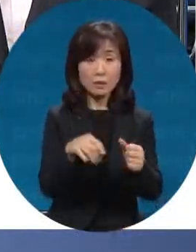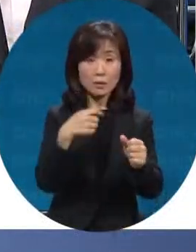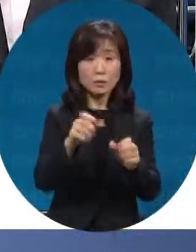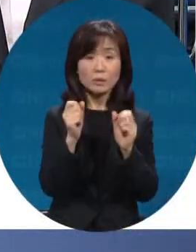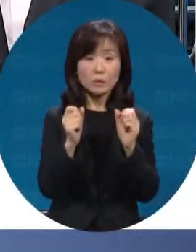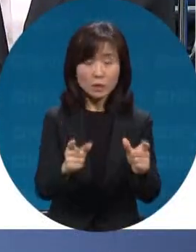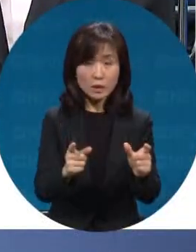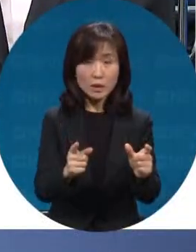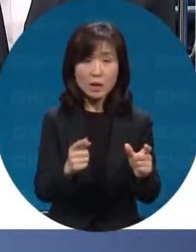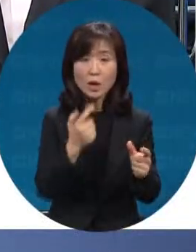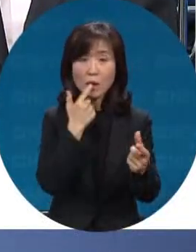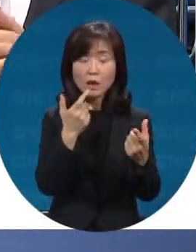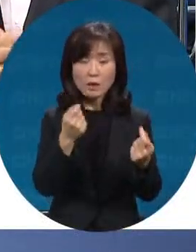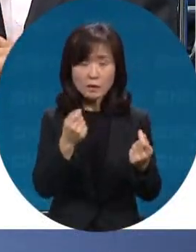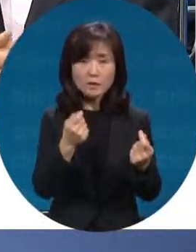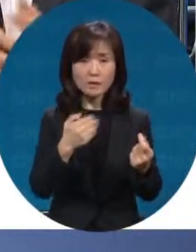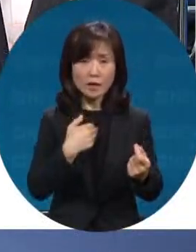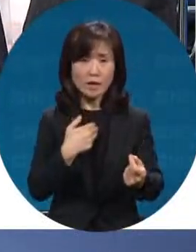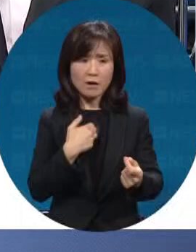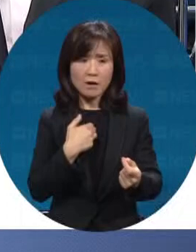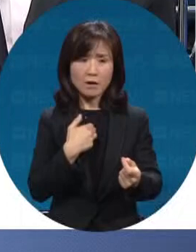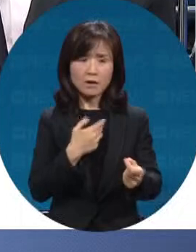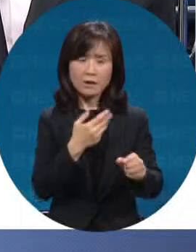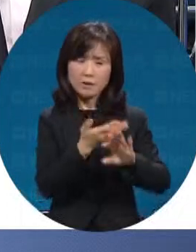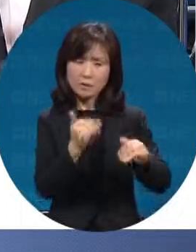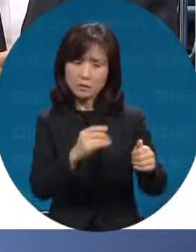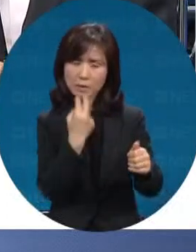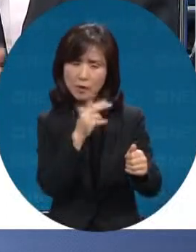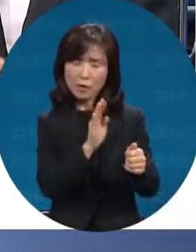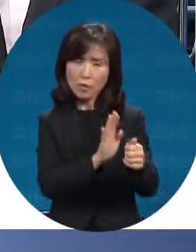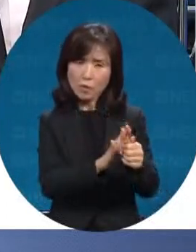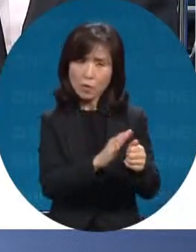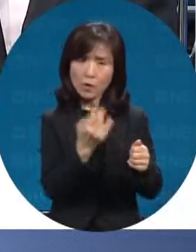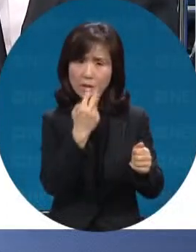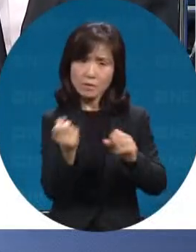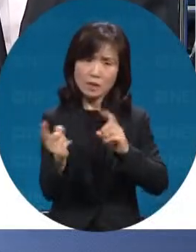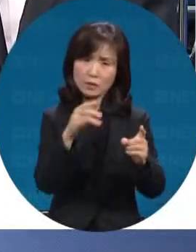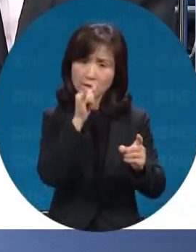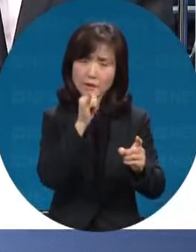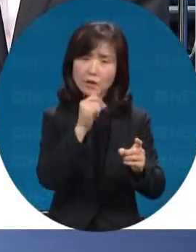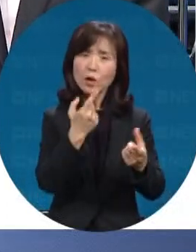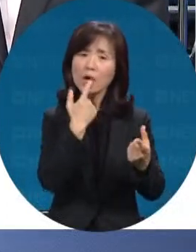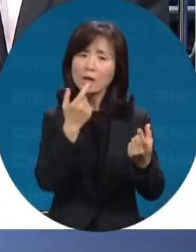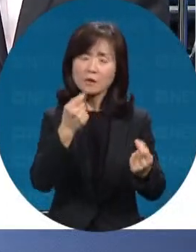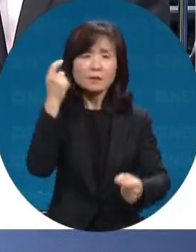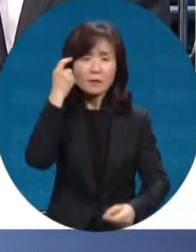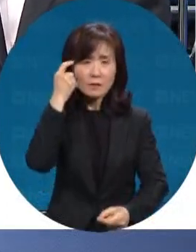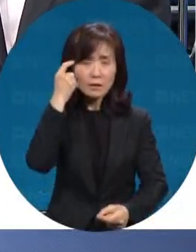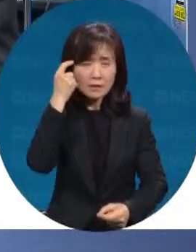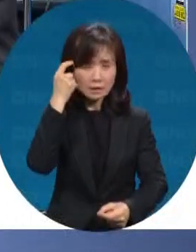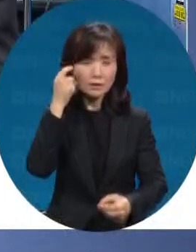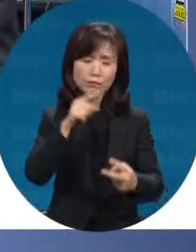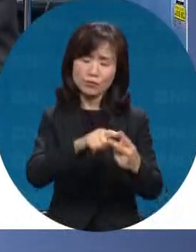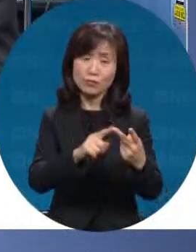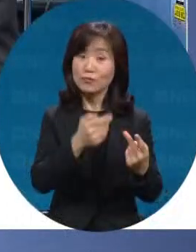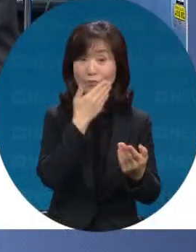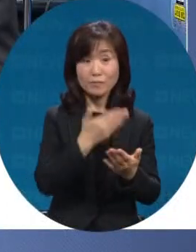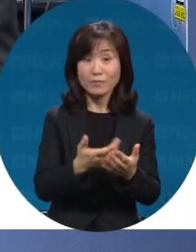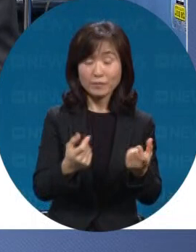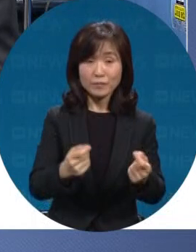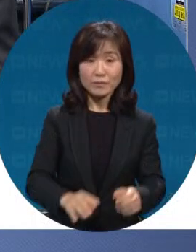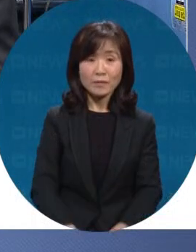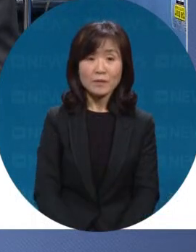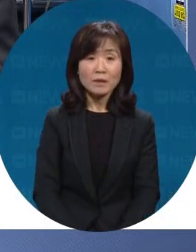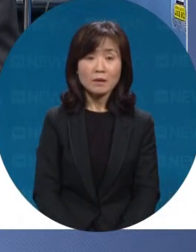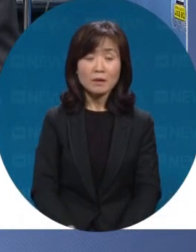인식하는 것들이 좀 더 일반화되는 게 저희의 바람입니다. 네, 위원장님 지금 말씀 중에 교육